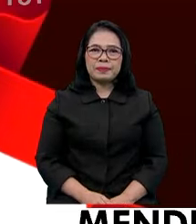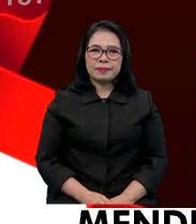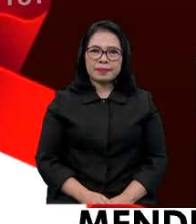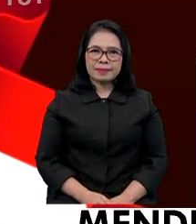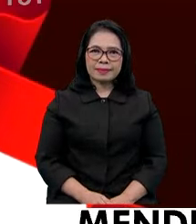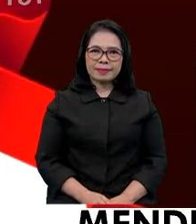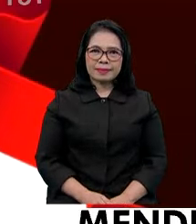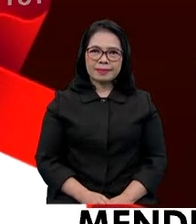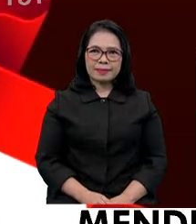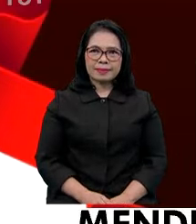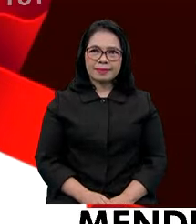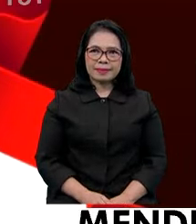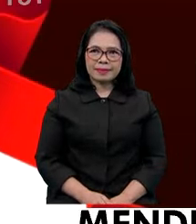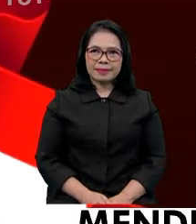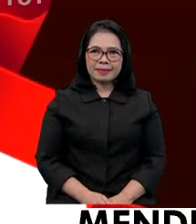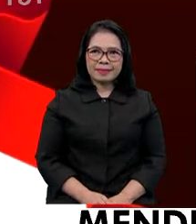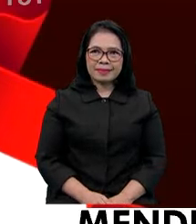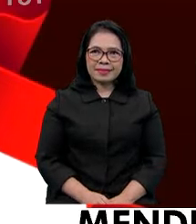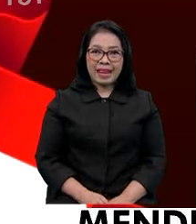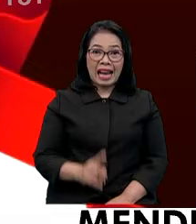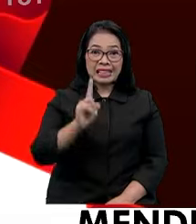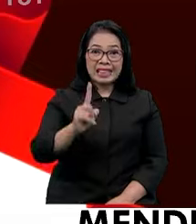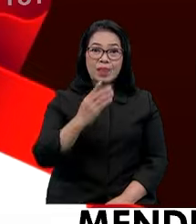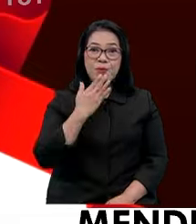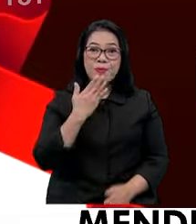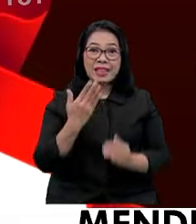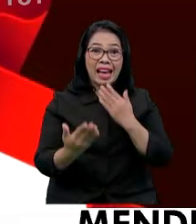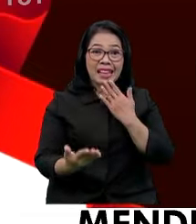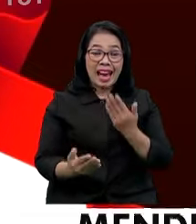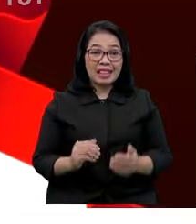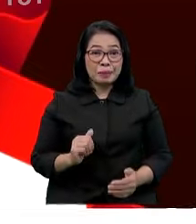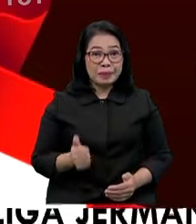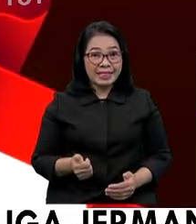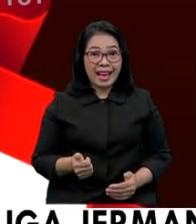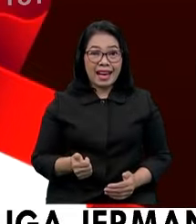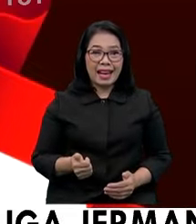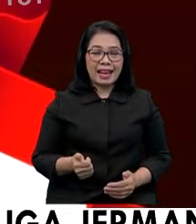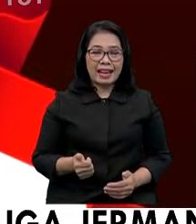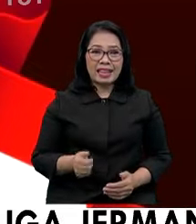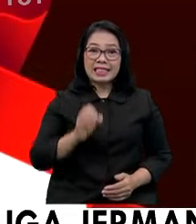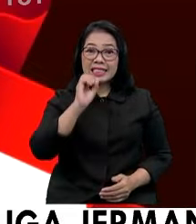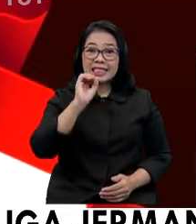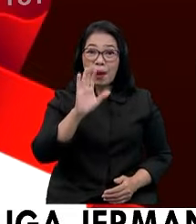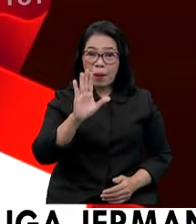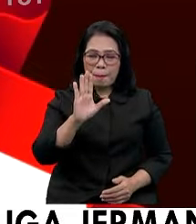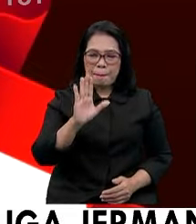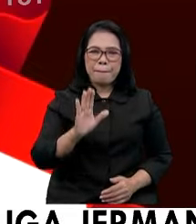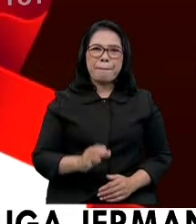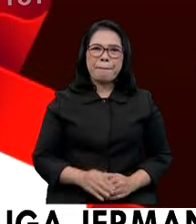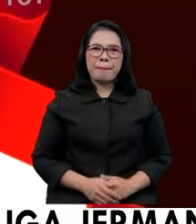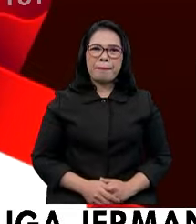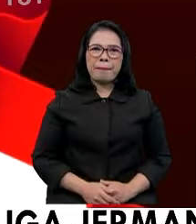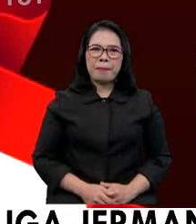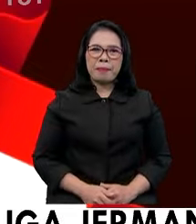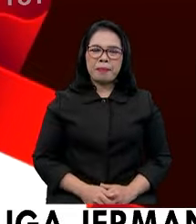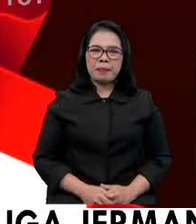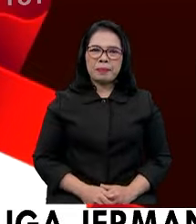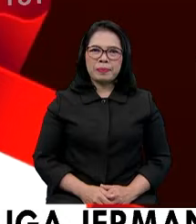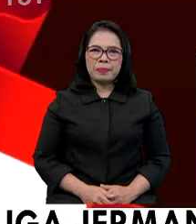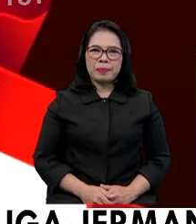eh satu pertanyaan yang bisa jawab bahwa